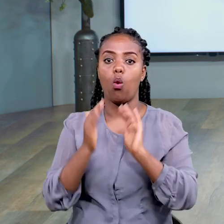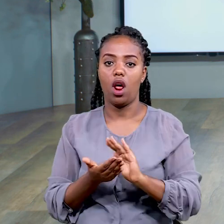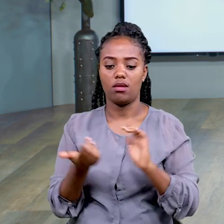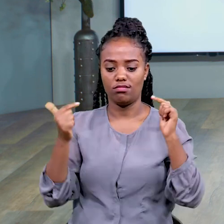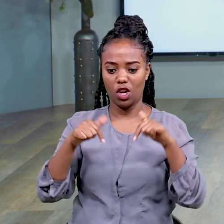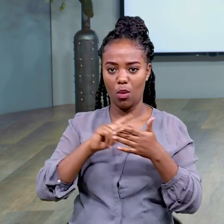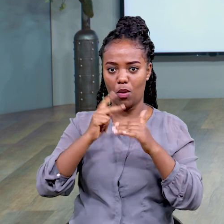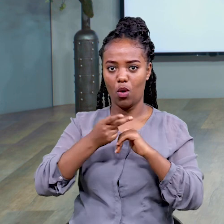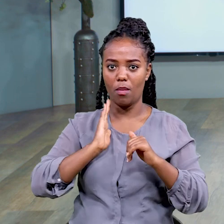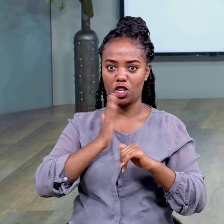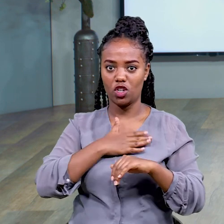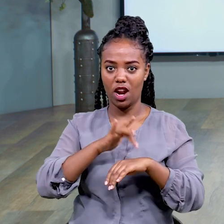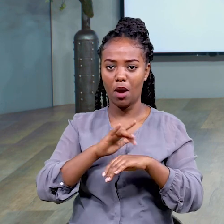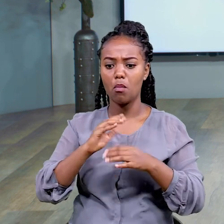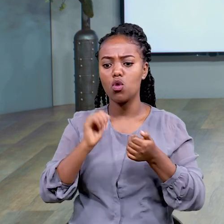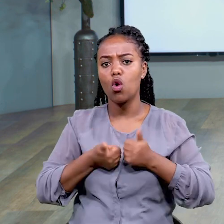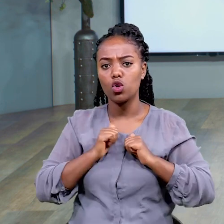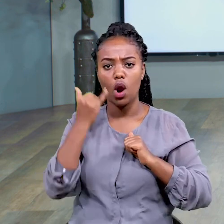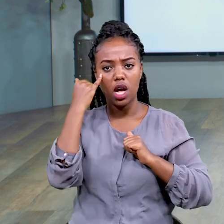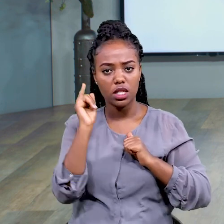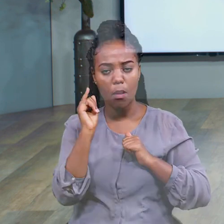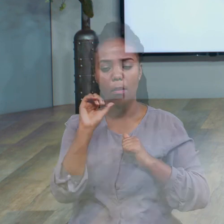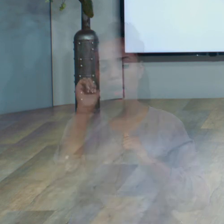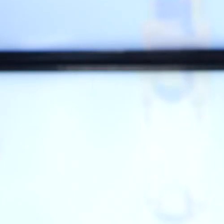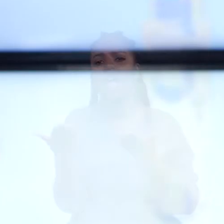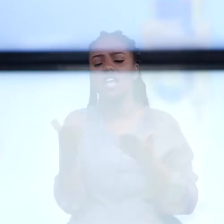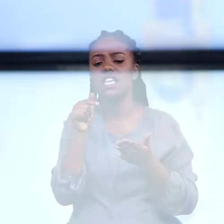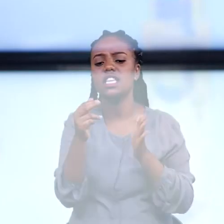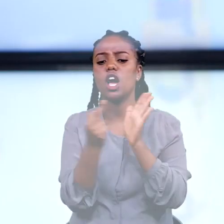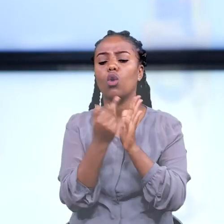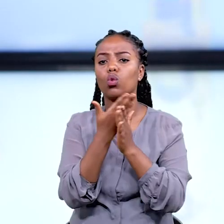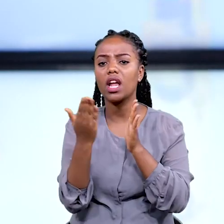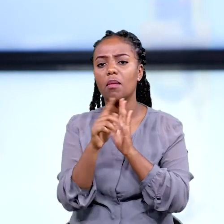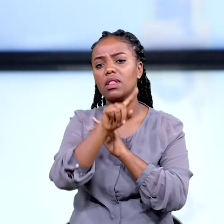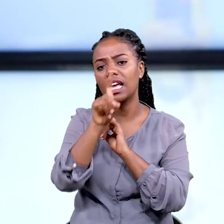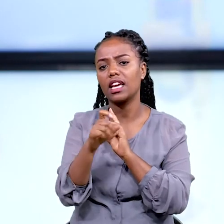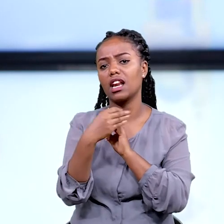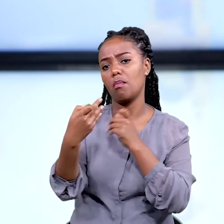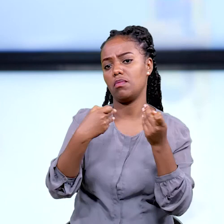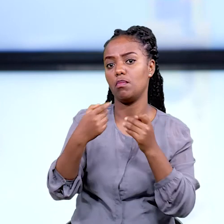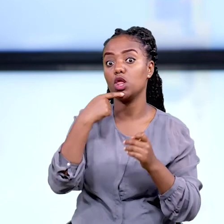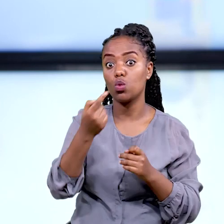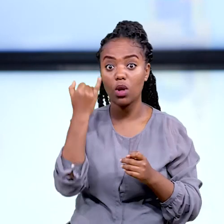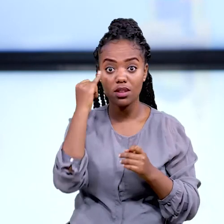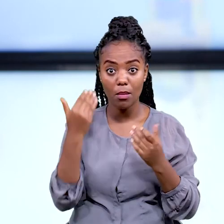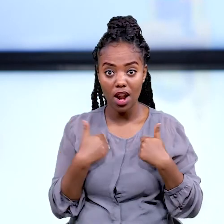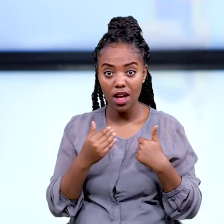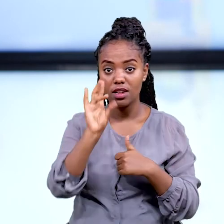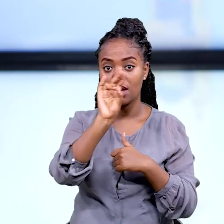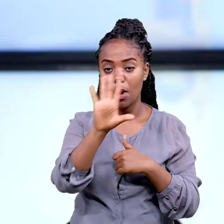የምናደርስ ይሆናል። በዛሬው ፕሮግራማችን ላይ የሚኖራችሁን ሀሳብ፣ አስተያየት እንዲሁም ይህ የህግ ጉዳይ ቢጠየቅና ቢብራራ